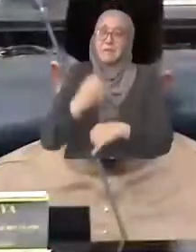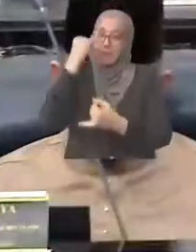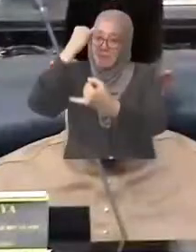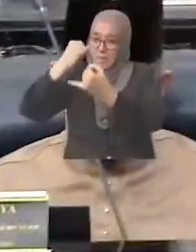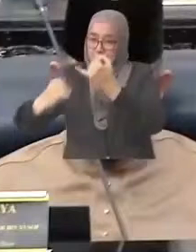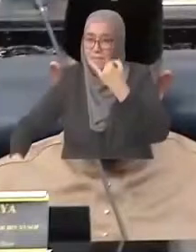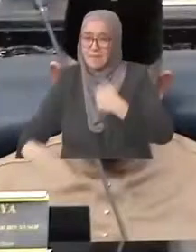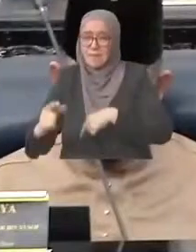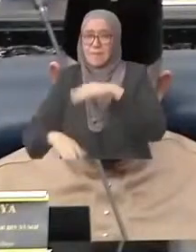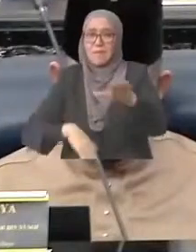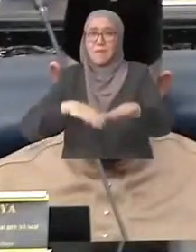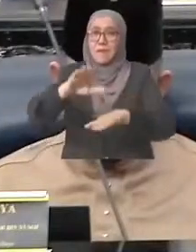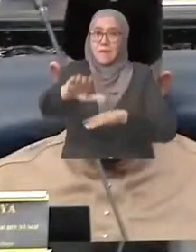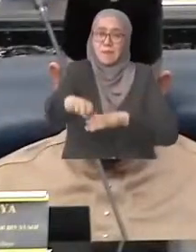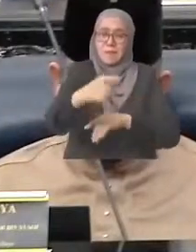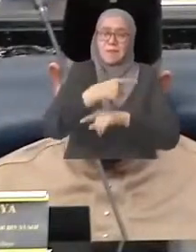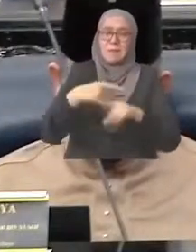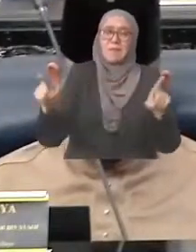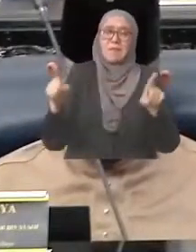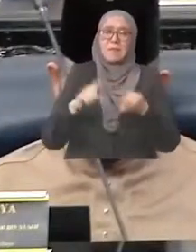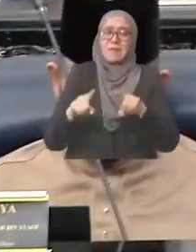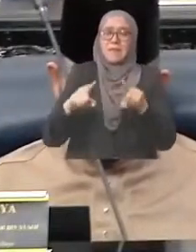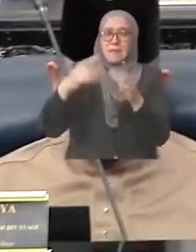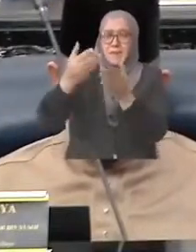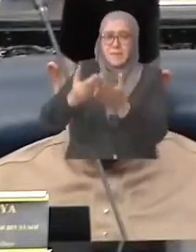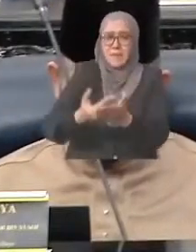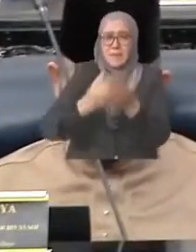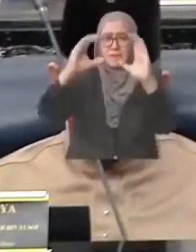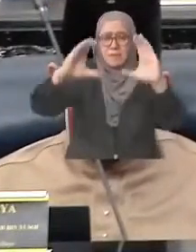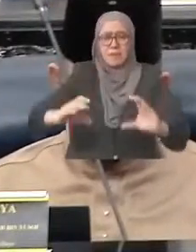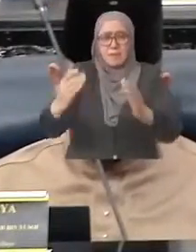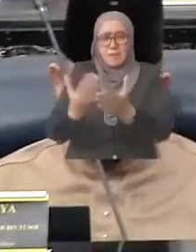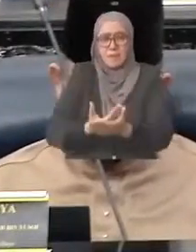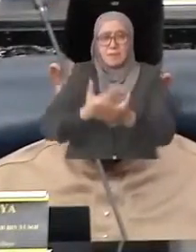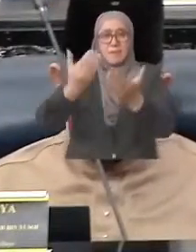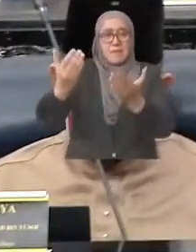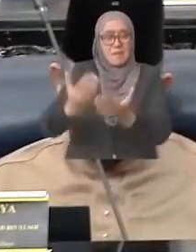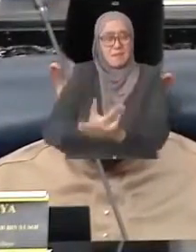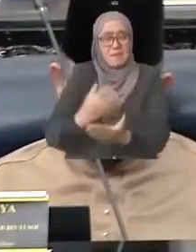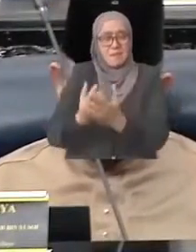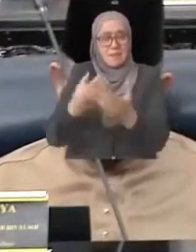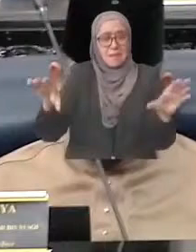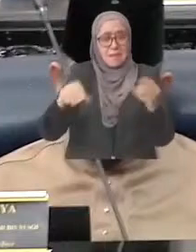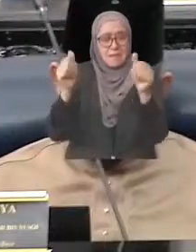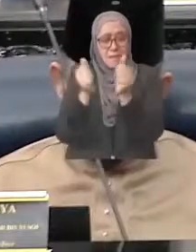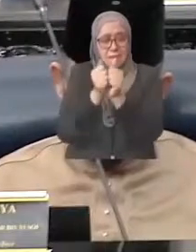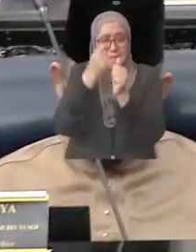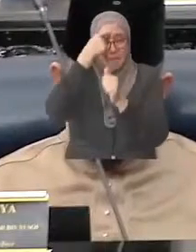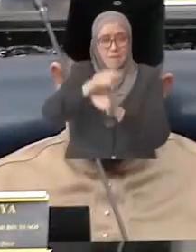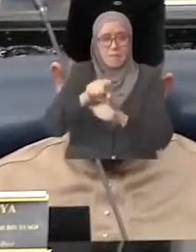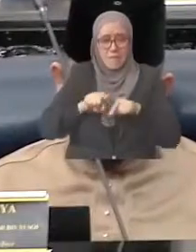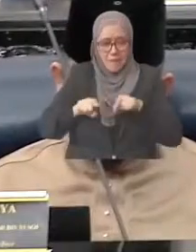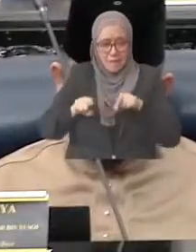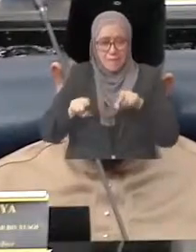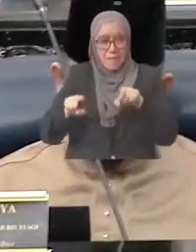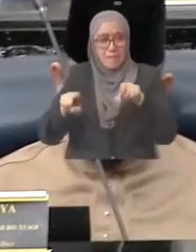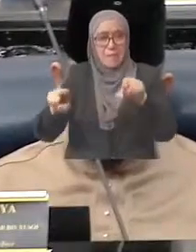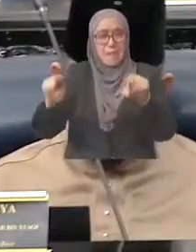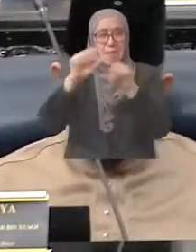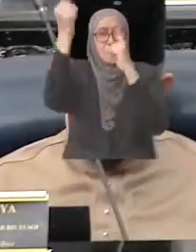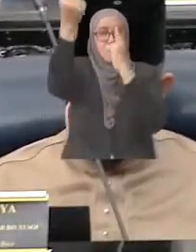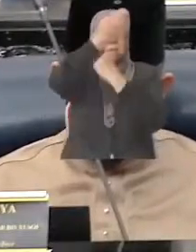instrumen pembahruan akan mudah dilaksanakan supaya seiring dengan landscape dunia teknologi tanpa sempadan